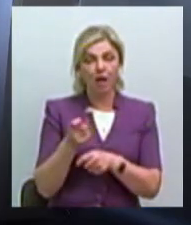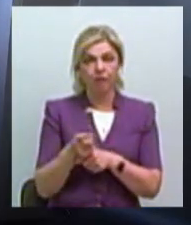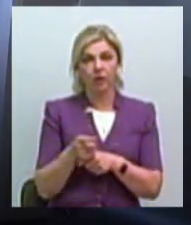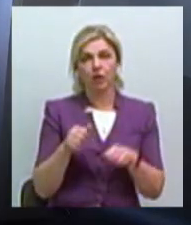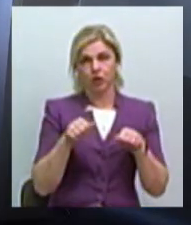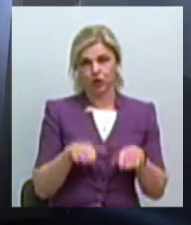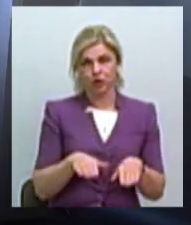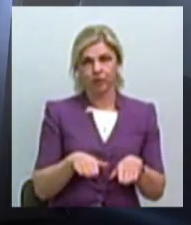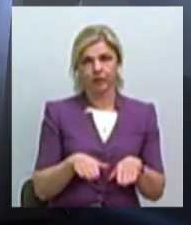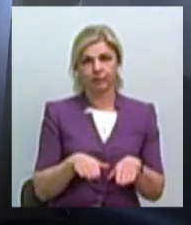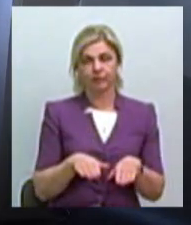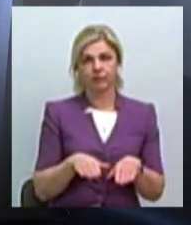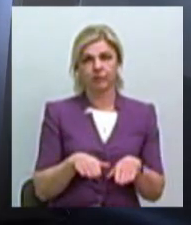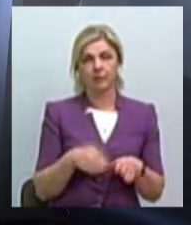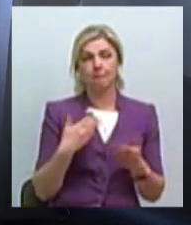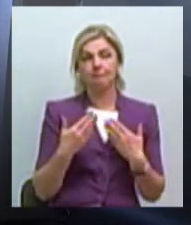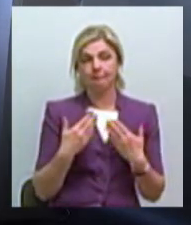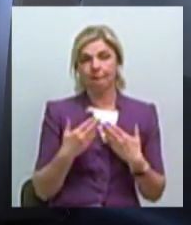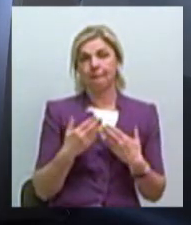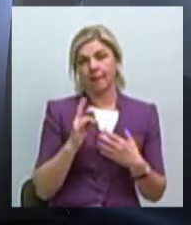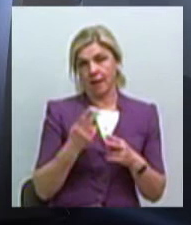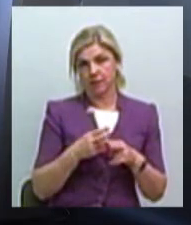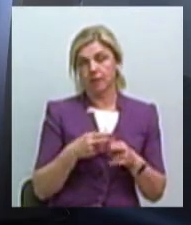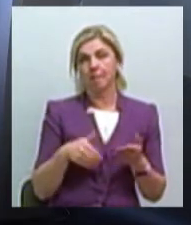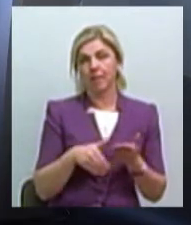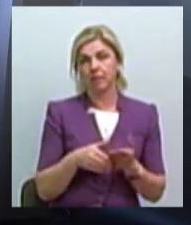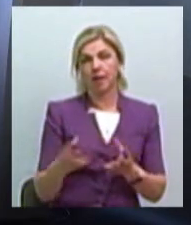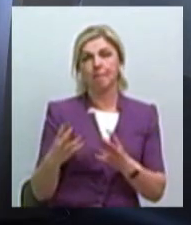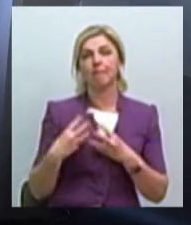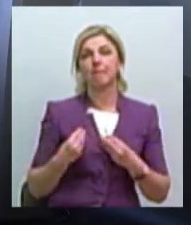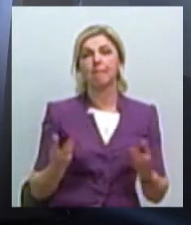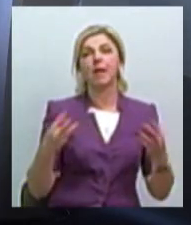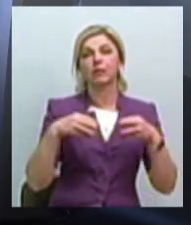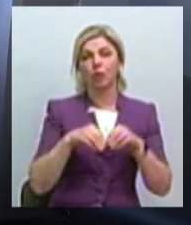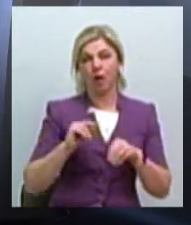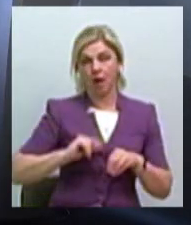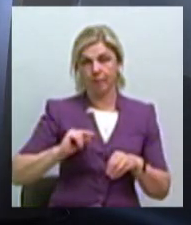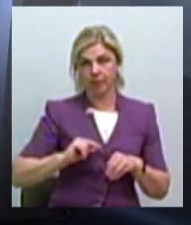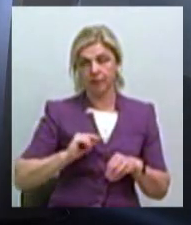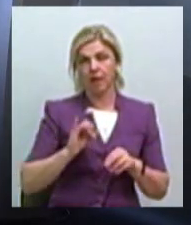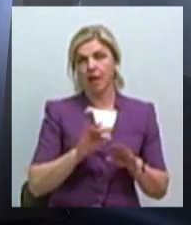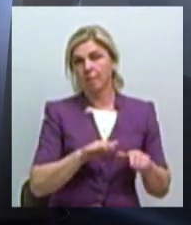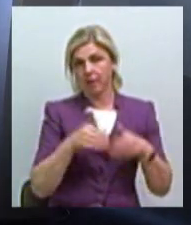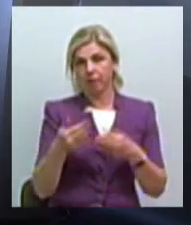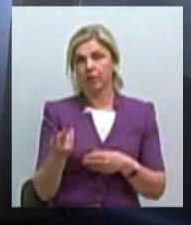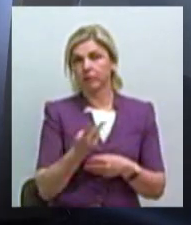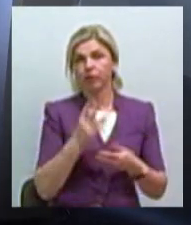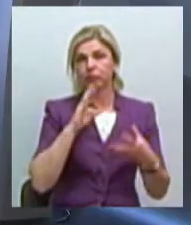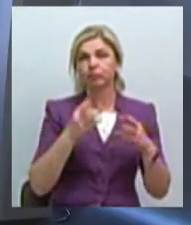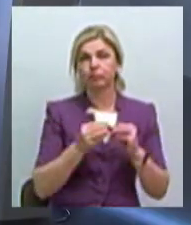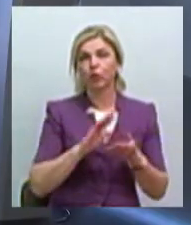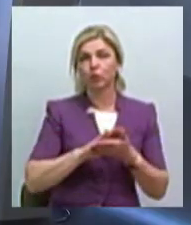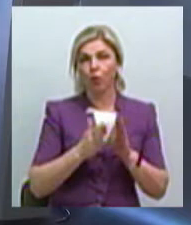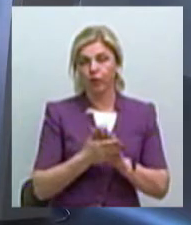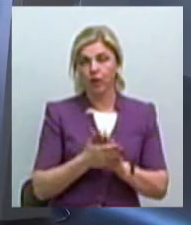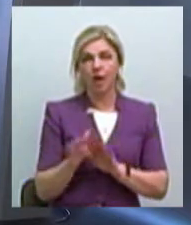вирішив підійти до цього методу співробітництва і запропонував, вони дійшли згоди. Процедура